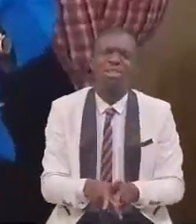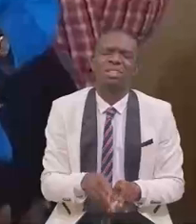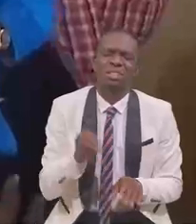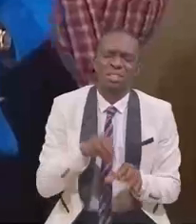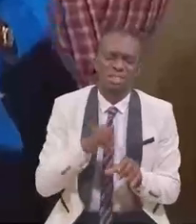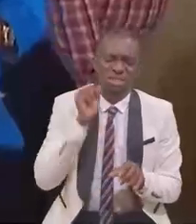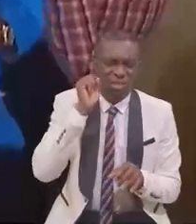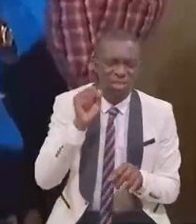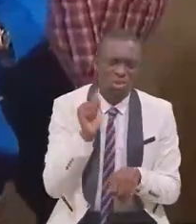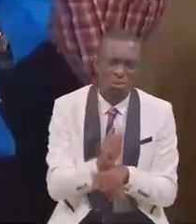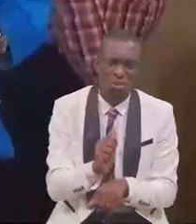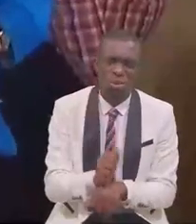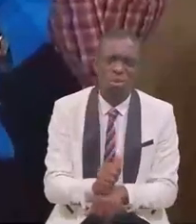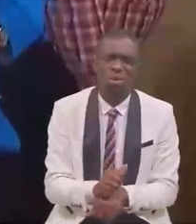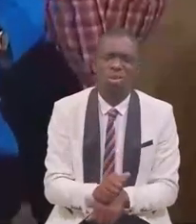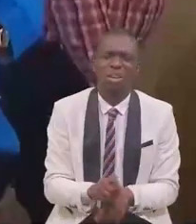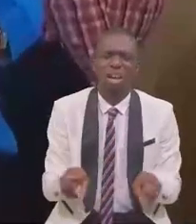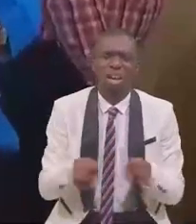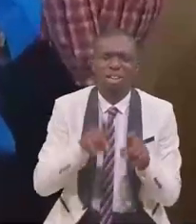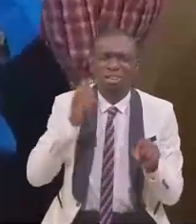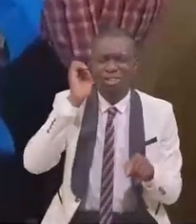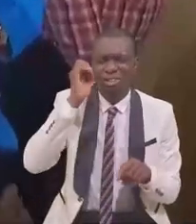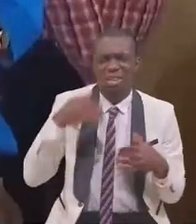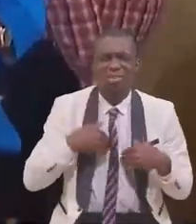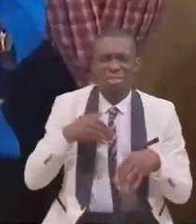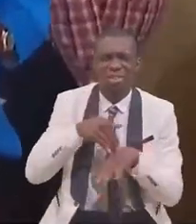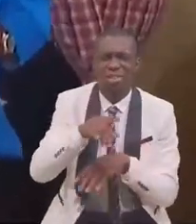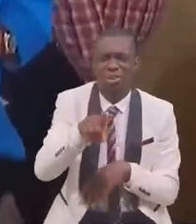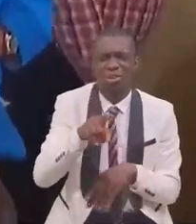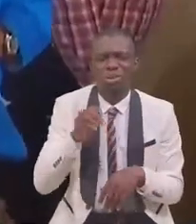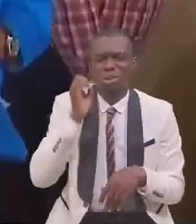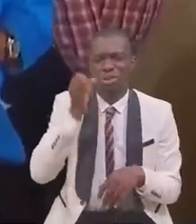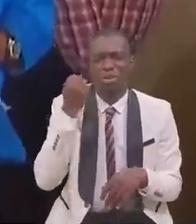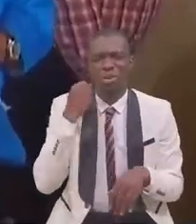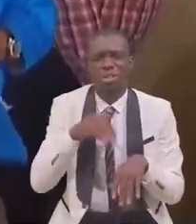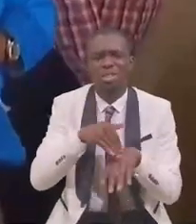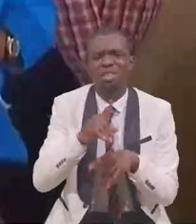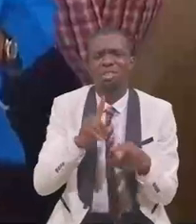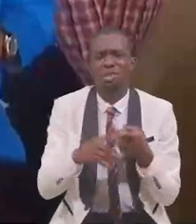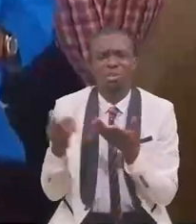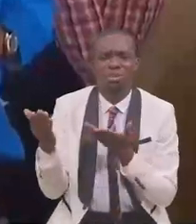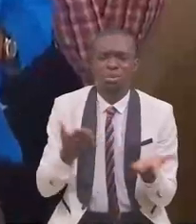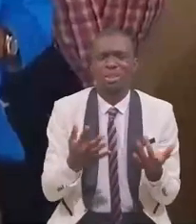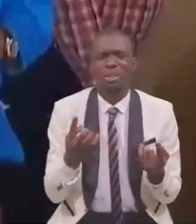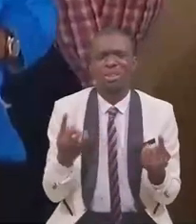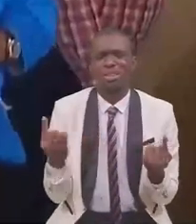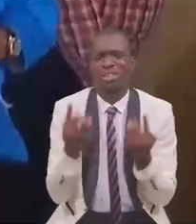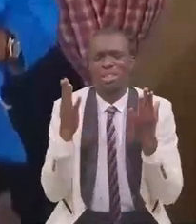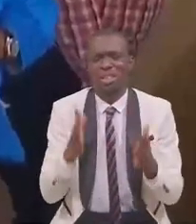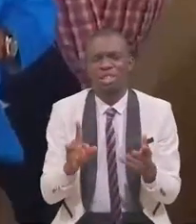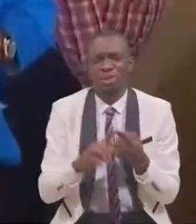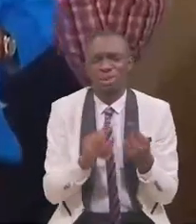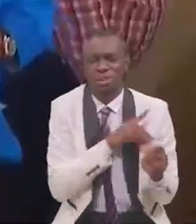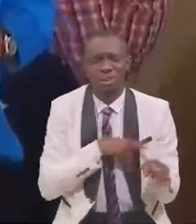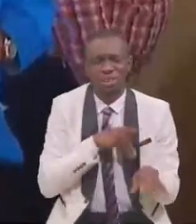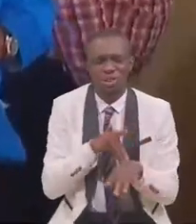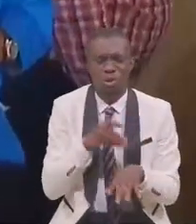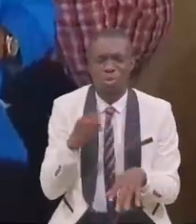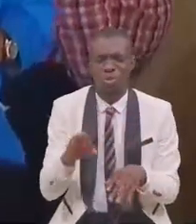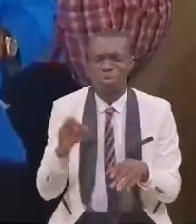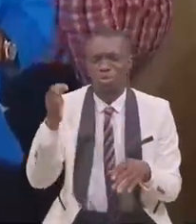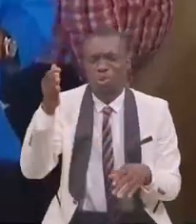Alors, elle a été envoyée pour amener les pécheurs dans le royaume. Elle a été envoyée pour amener,